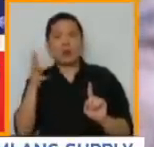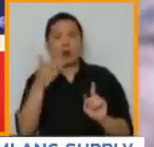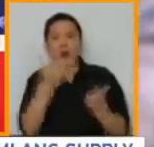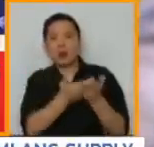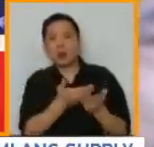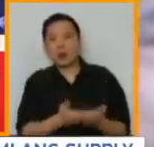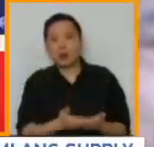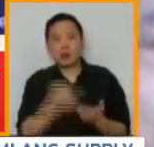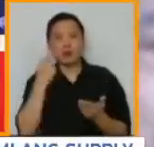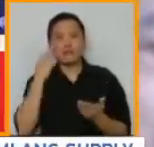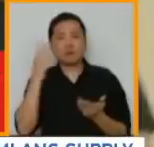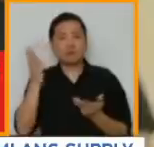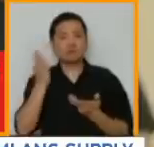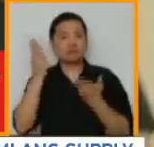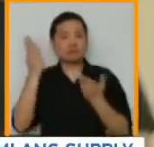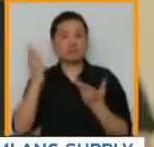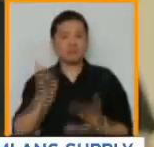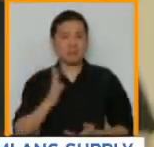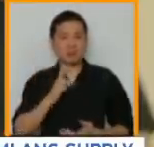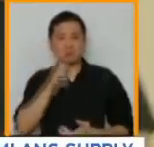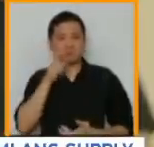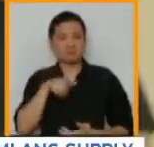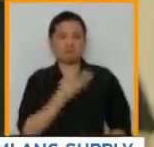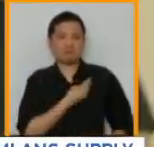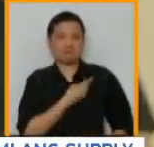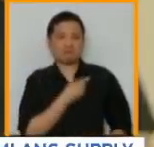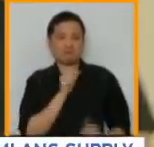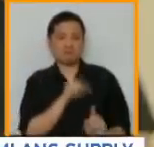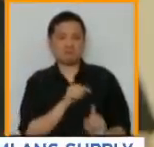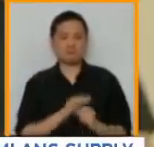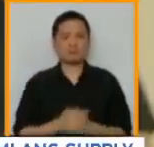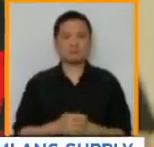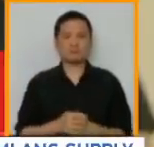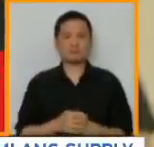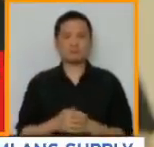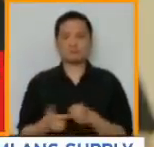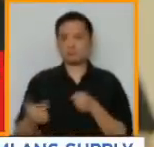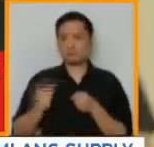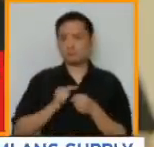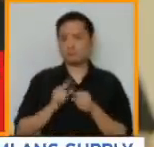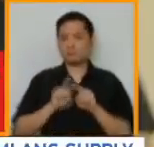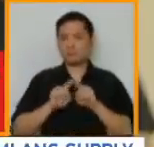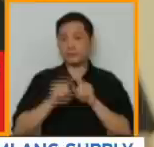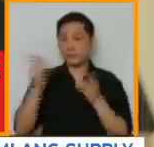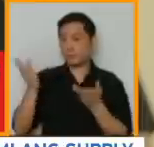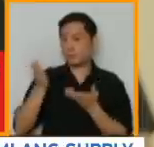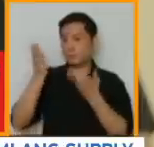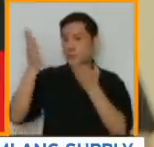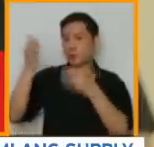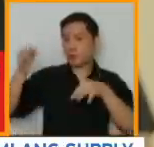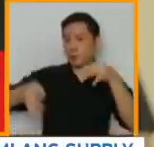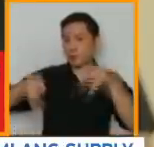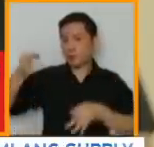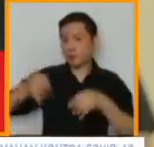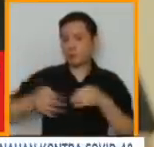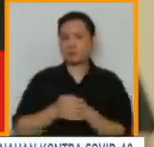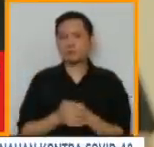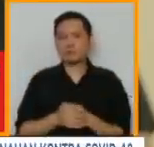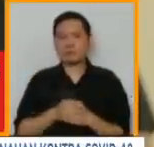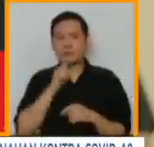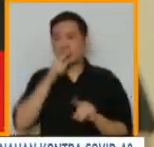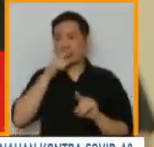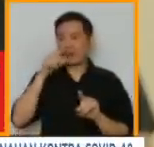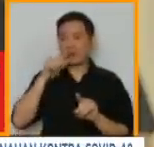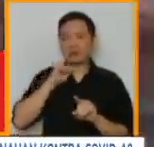prosper, wala naman siyang dapat ikatapo. Ayon sa mga petitioner, walang kinalaman si Robredo sa disqualification petition laban